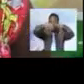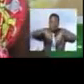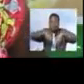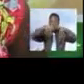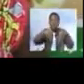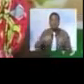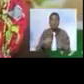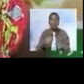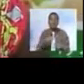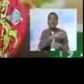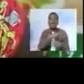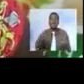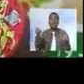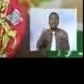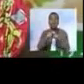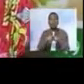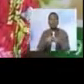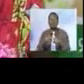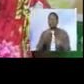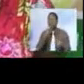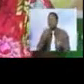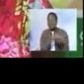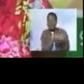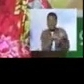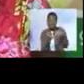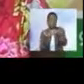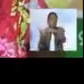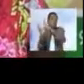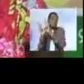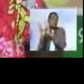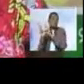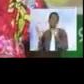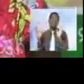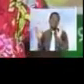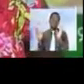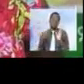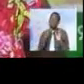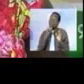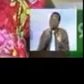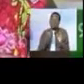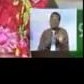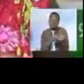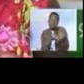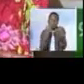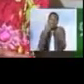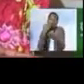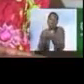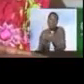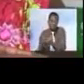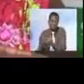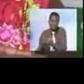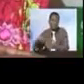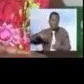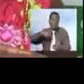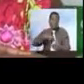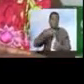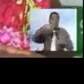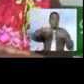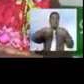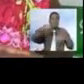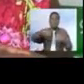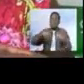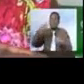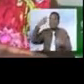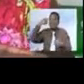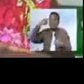étant enclavé à cause du manque de bitume, il se trouve que nous avons des problèmes pour